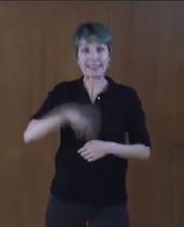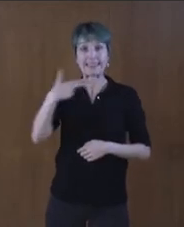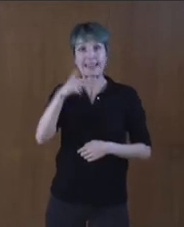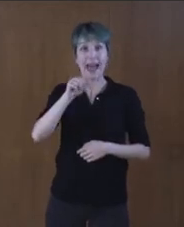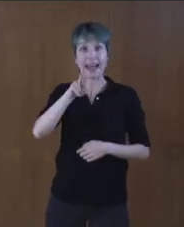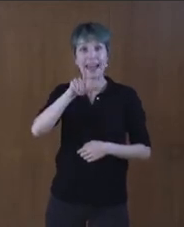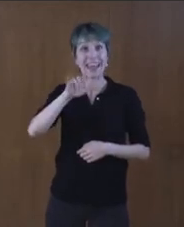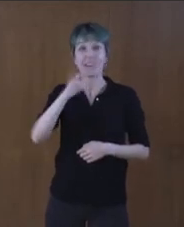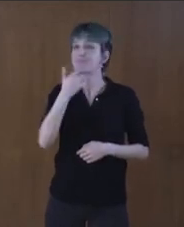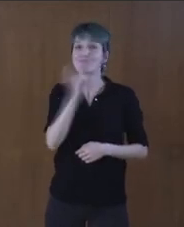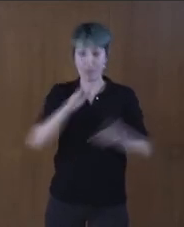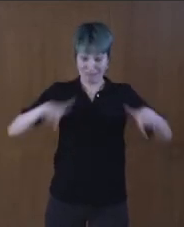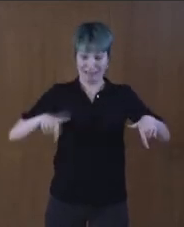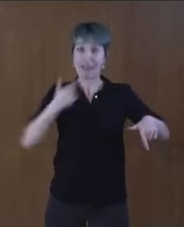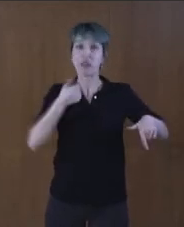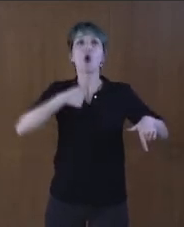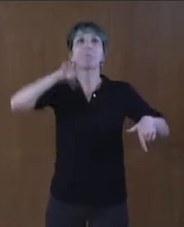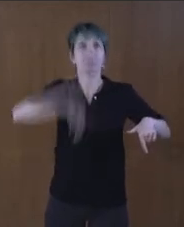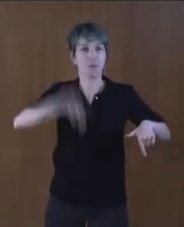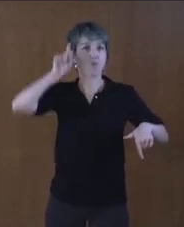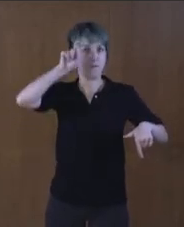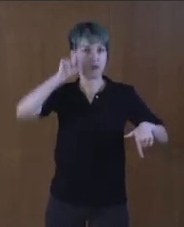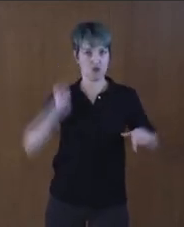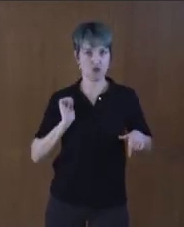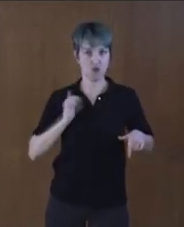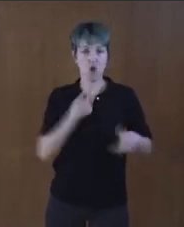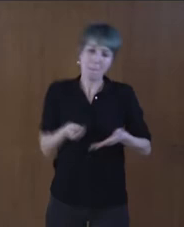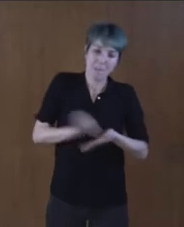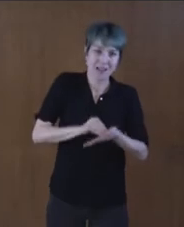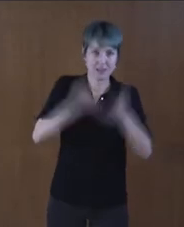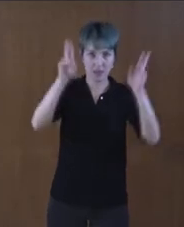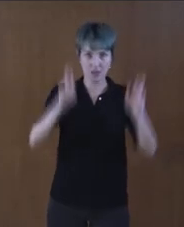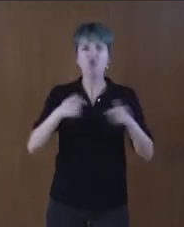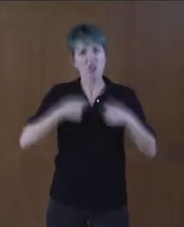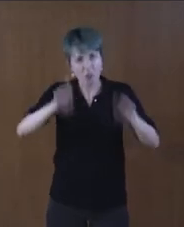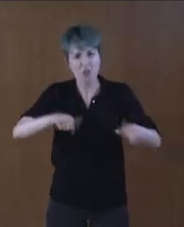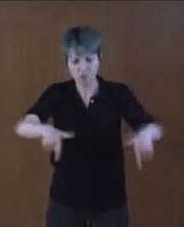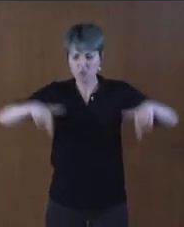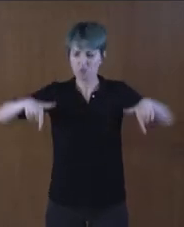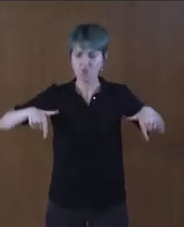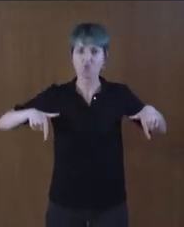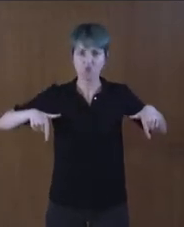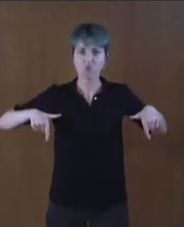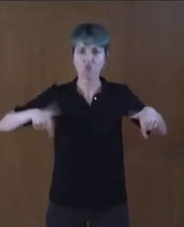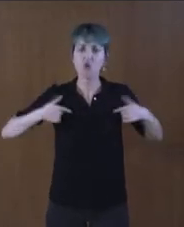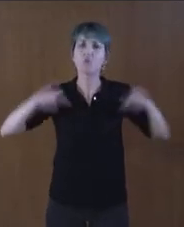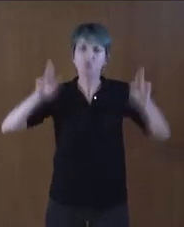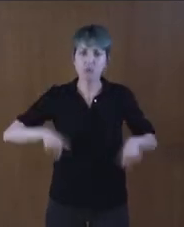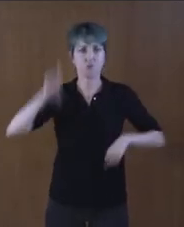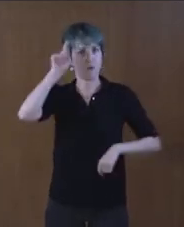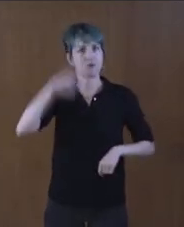professor. Jo també vull dir una cosa sobre aquesta qüestió i em poso aquest cartell al davant, sóc un